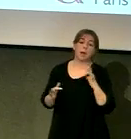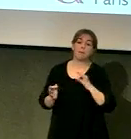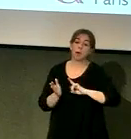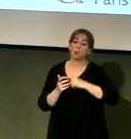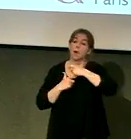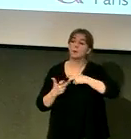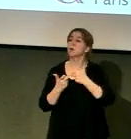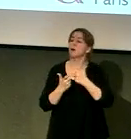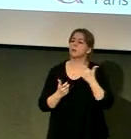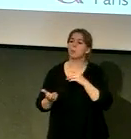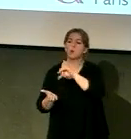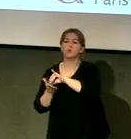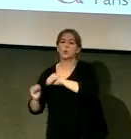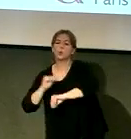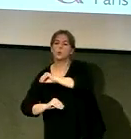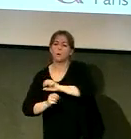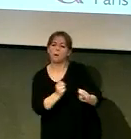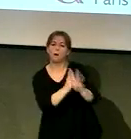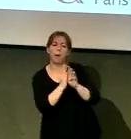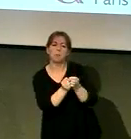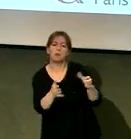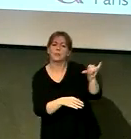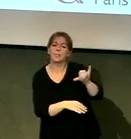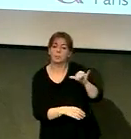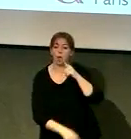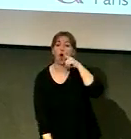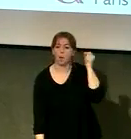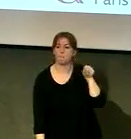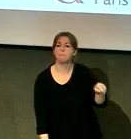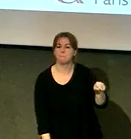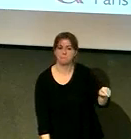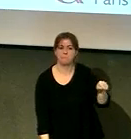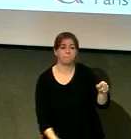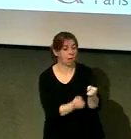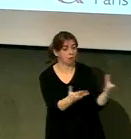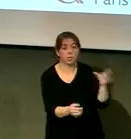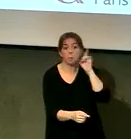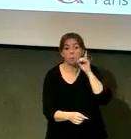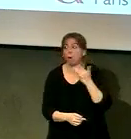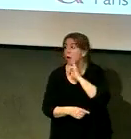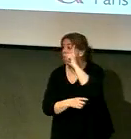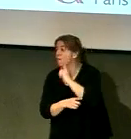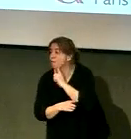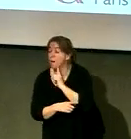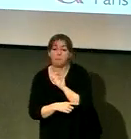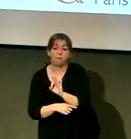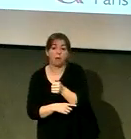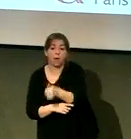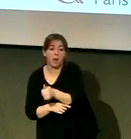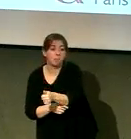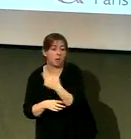qui viennent au centre de soins que de femmes, parce qu'elles ont d'autres contraintes aussi. liées aux stigmates, liées